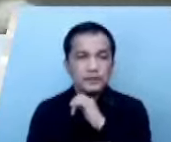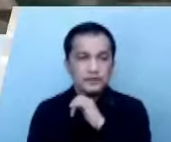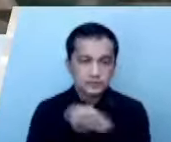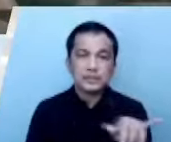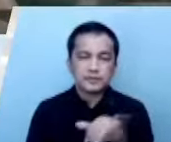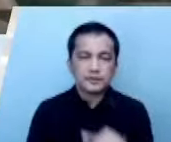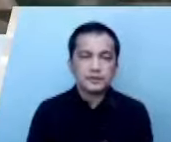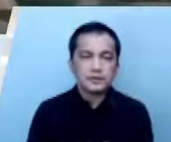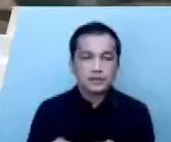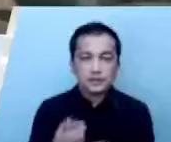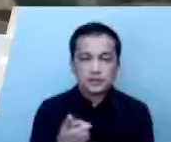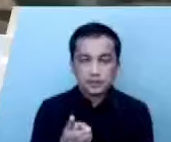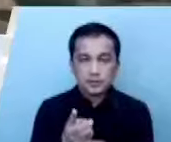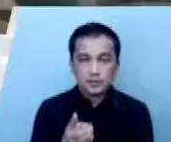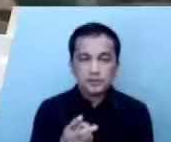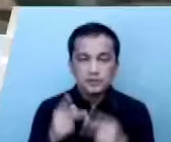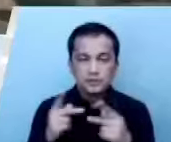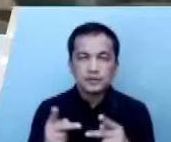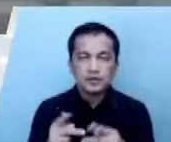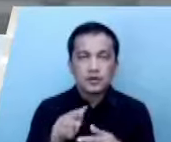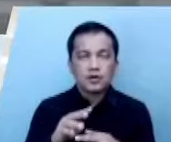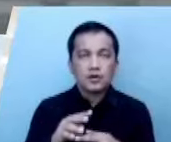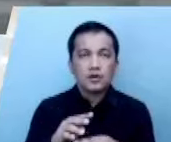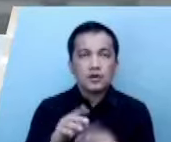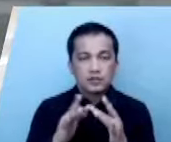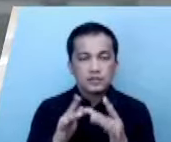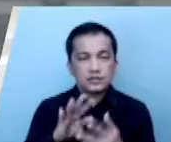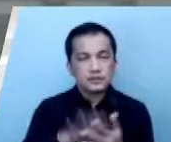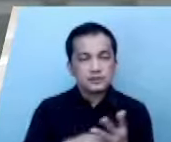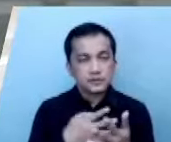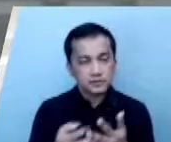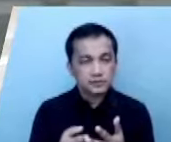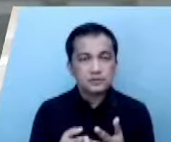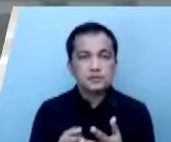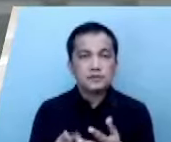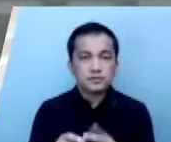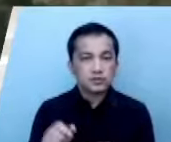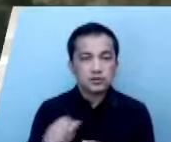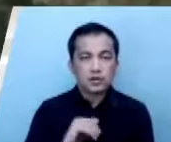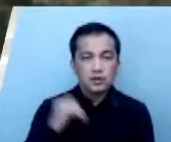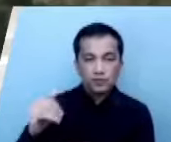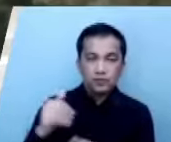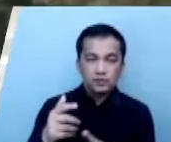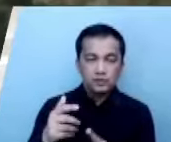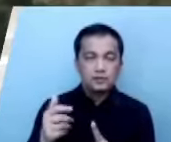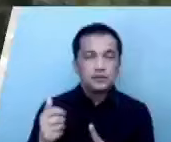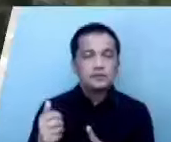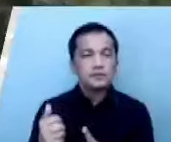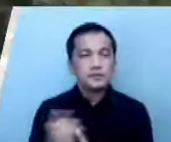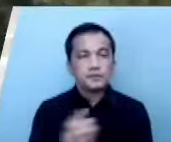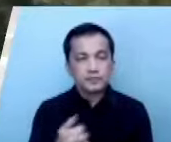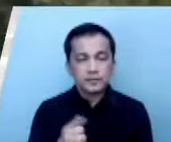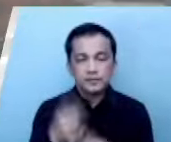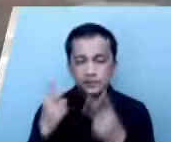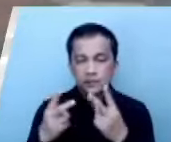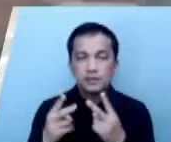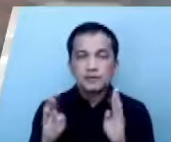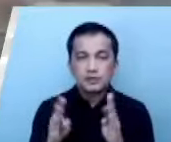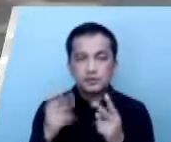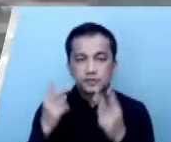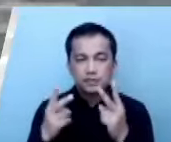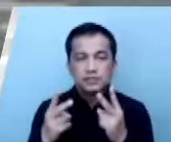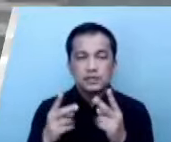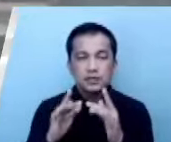kaugnay sa online booking scam. Para maiwasang maging biktima, bisitahin ang Baguio Visita social media account o website para